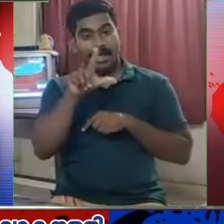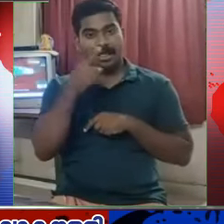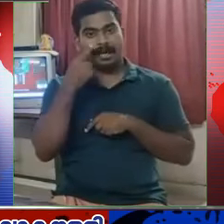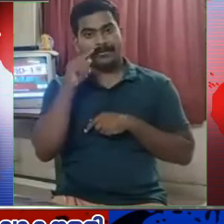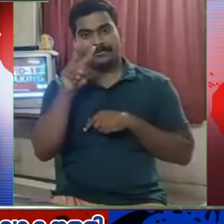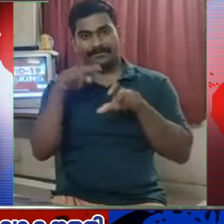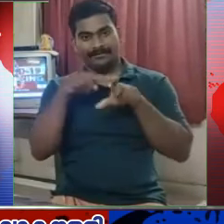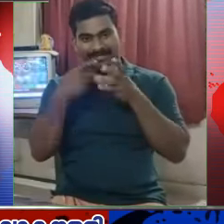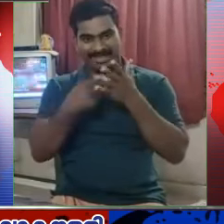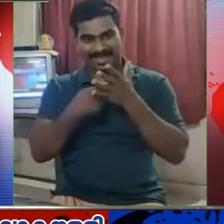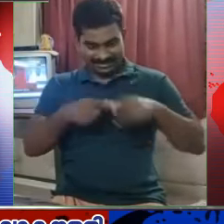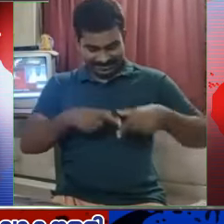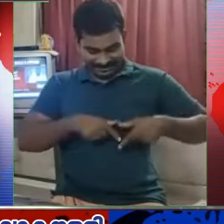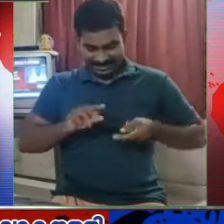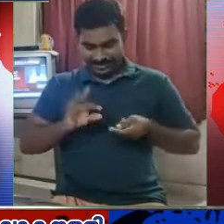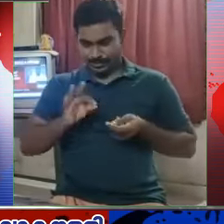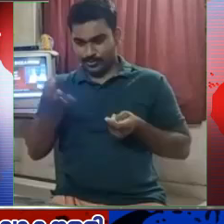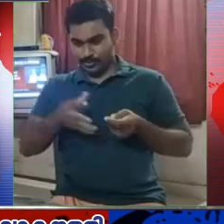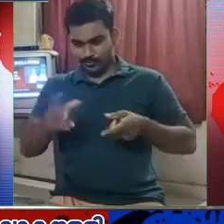മീനിൽ മായം കലർത്തുന്നത്